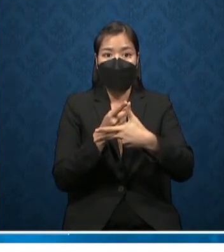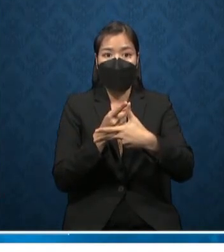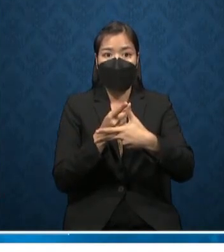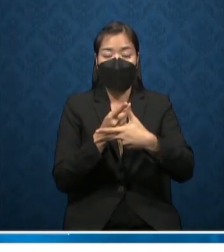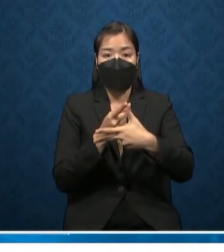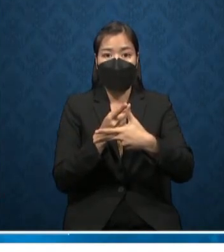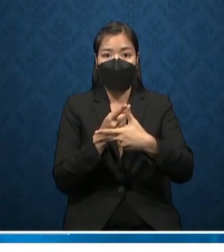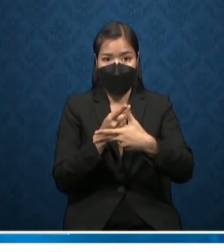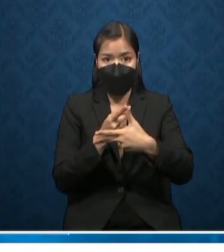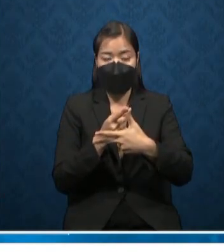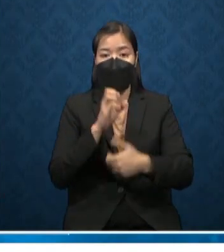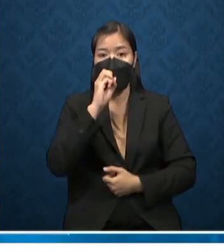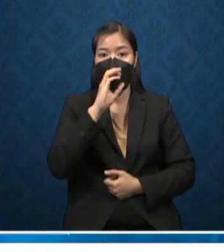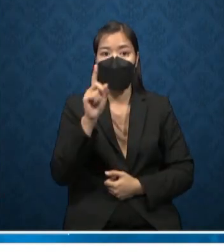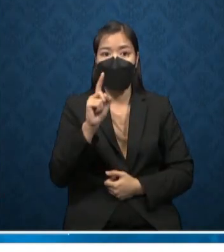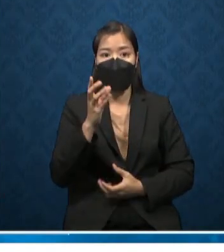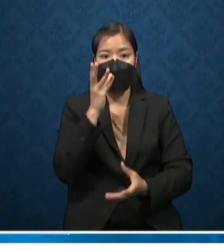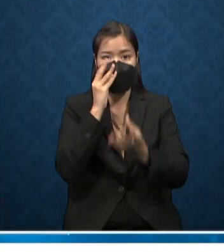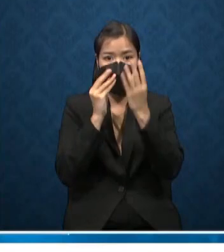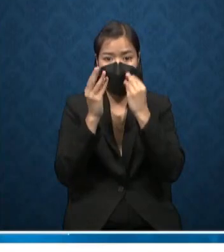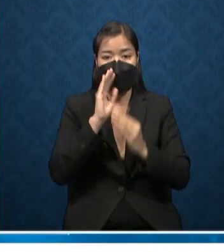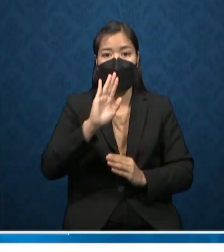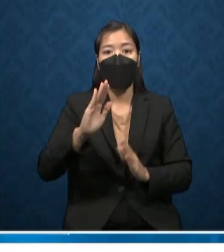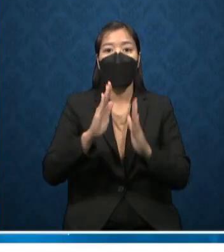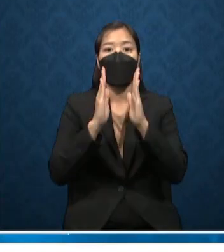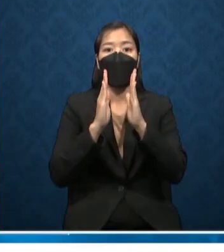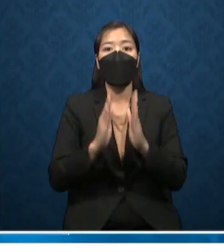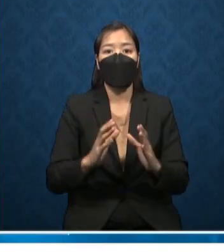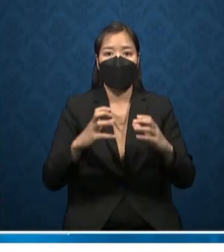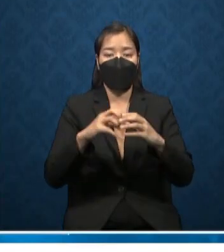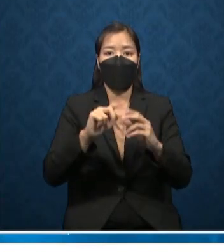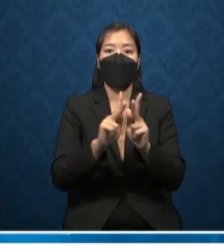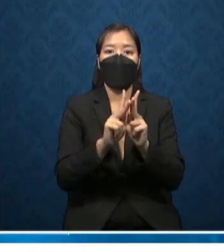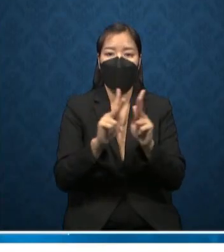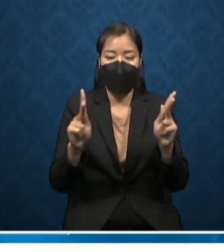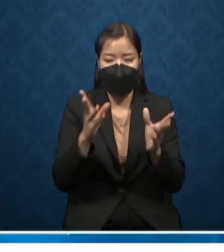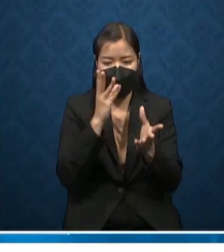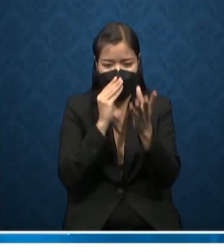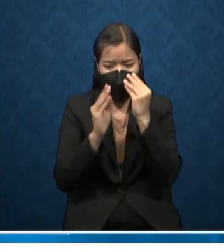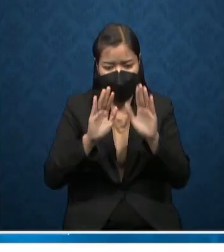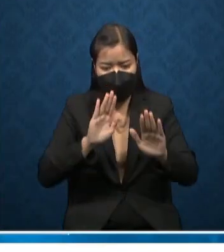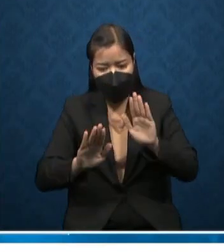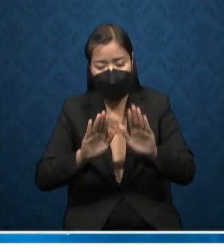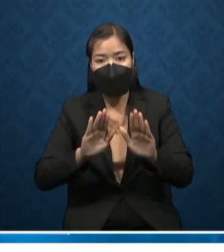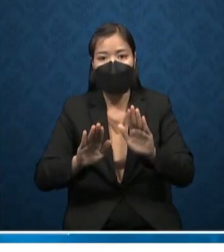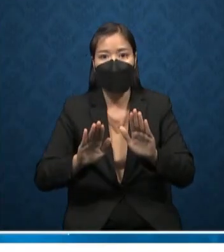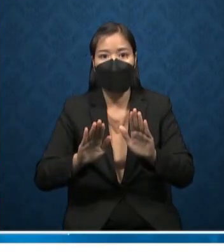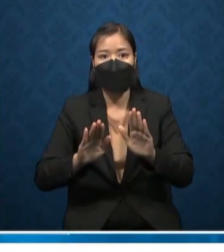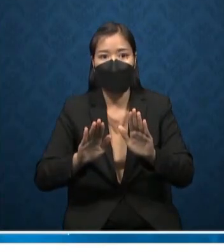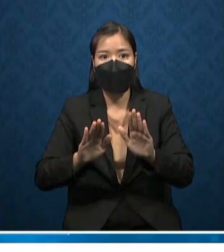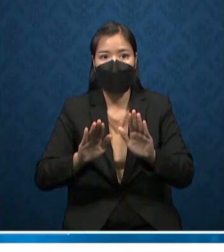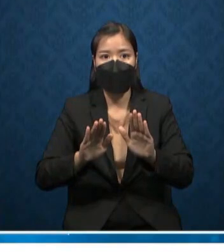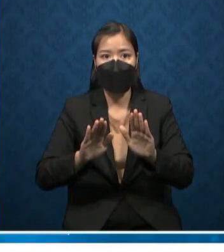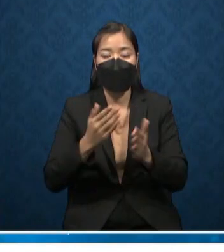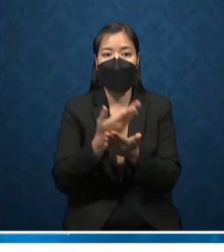ประชุมว่าในการศึกษาของคณะกรรมการเราได้มีการศึกษาเปรียบเทียบกับการโ